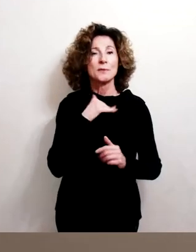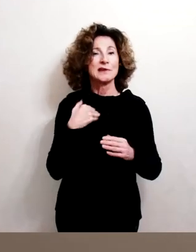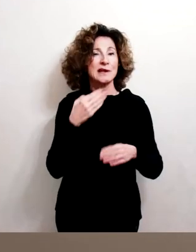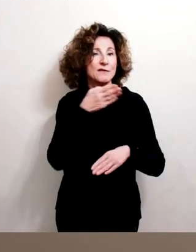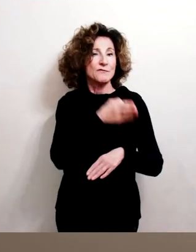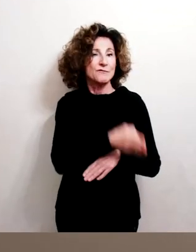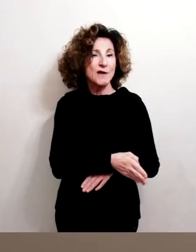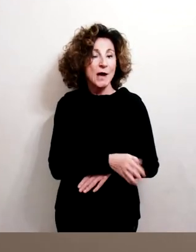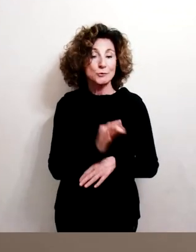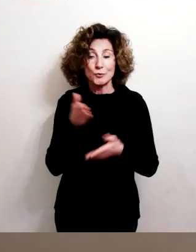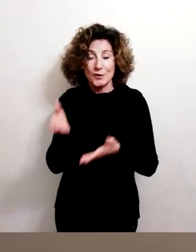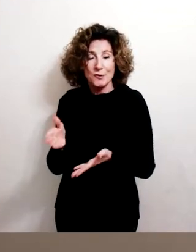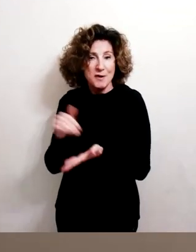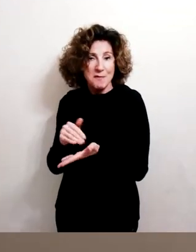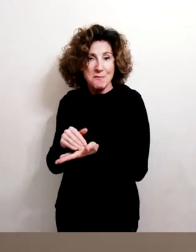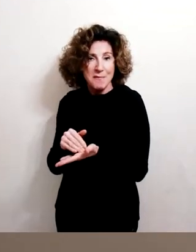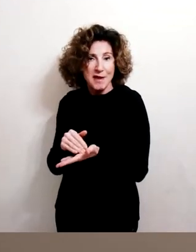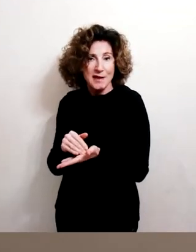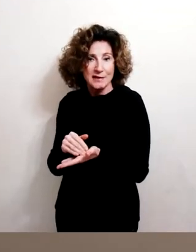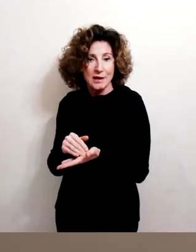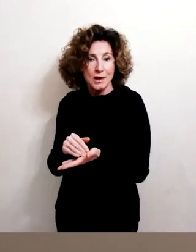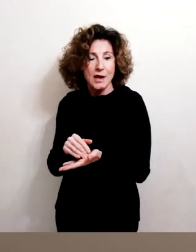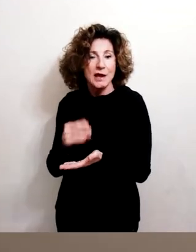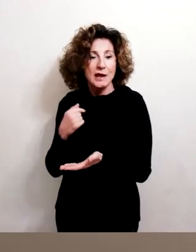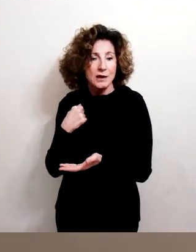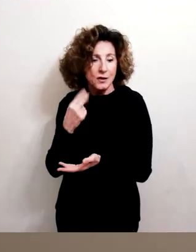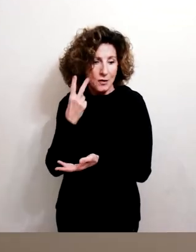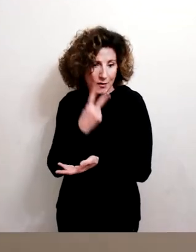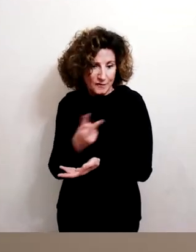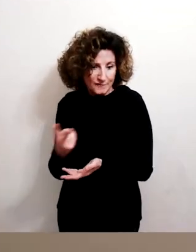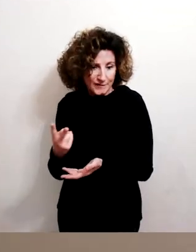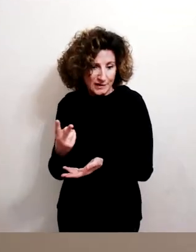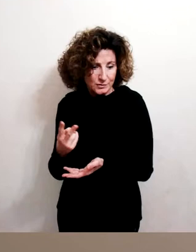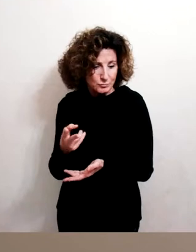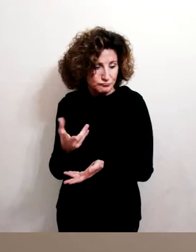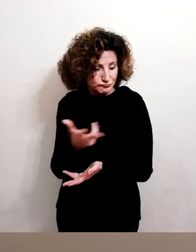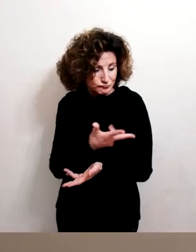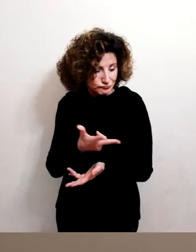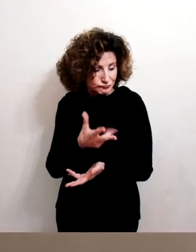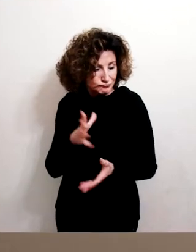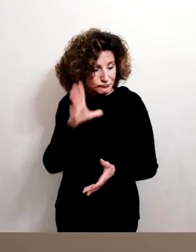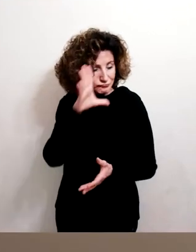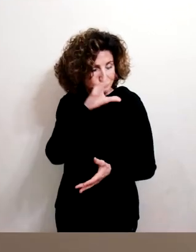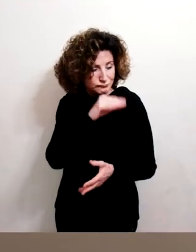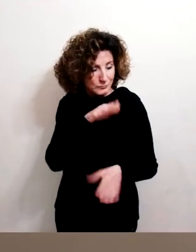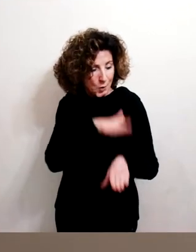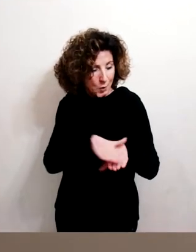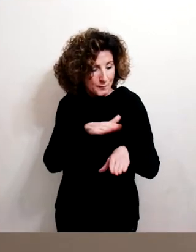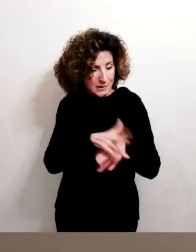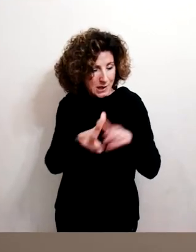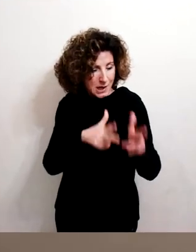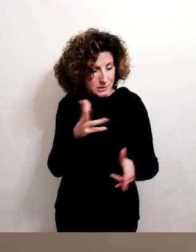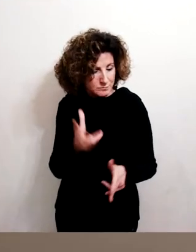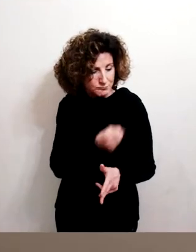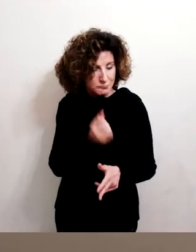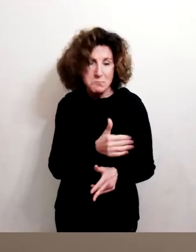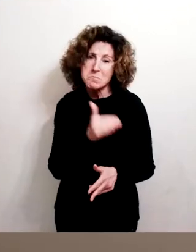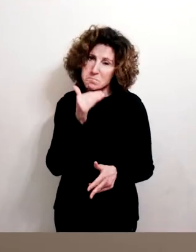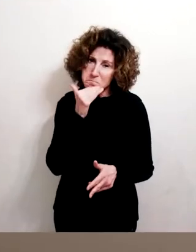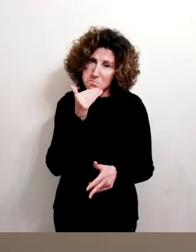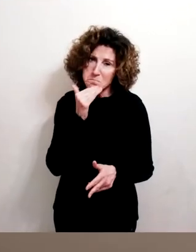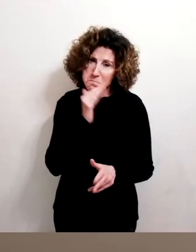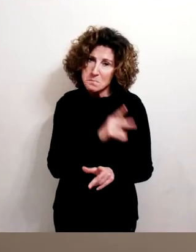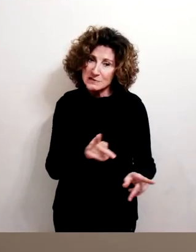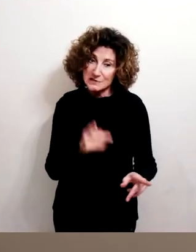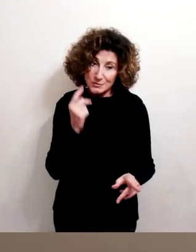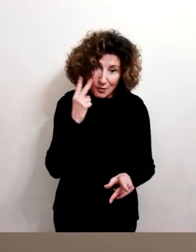a via nomentana ma anche quando vado qui alle medie e c'è una buona acquisizione di competenze liszt da parte degli